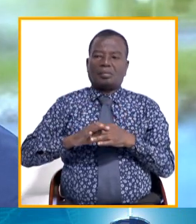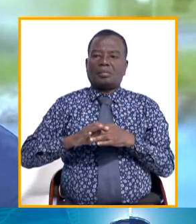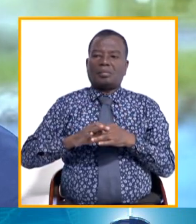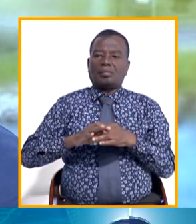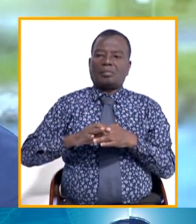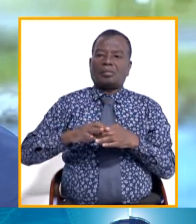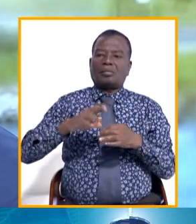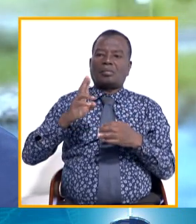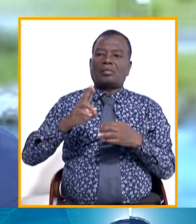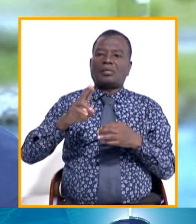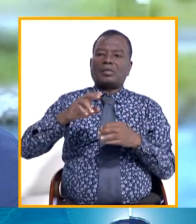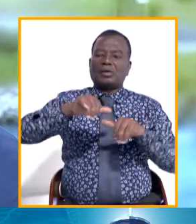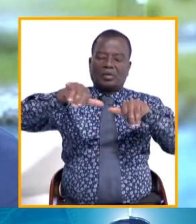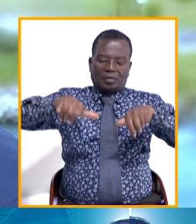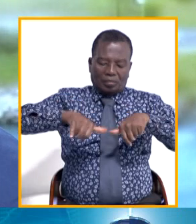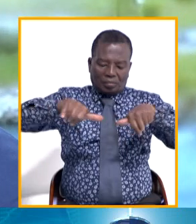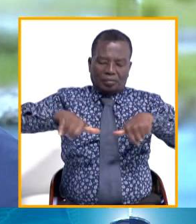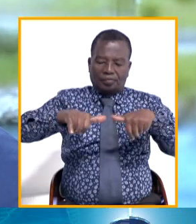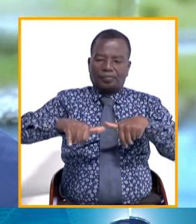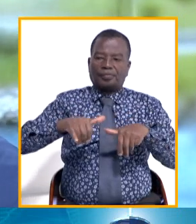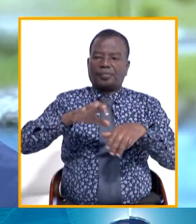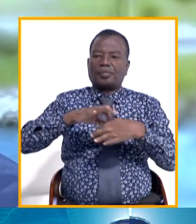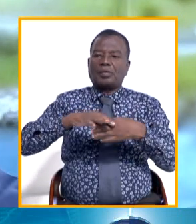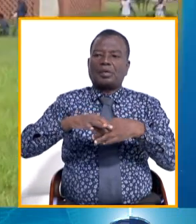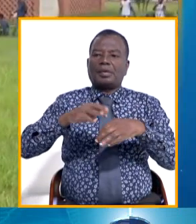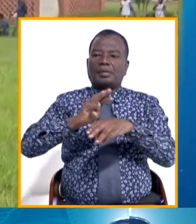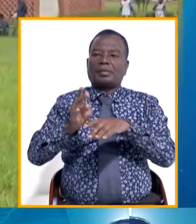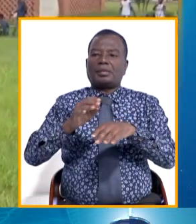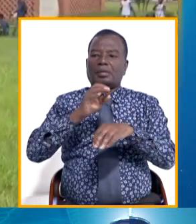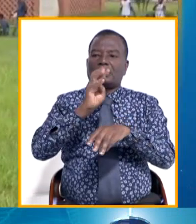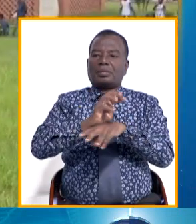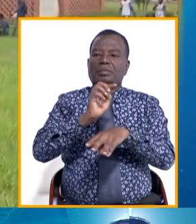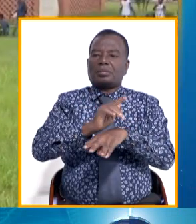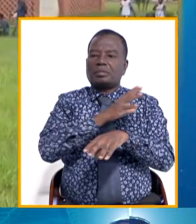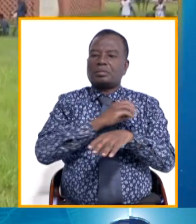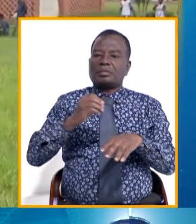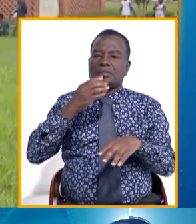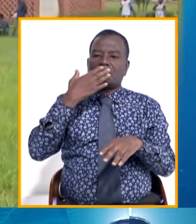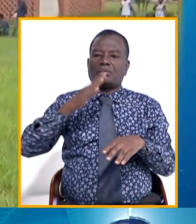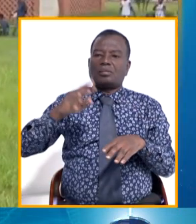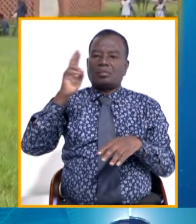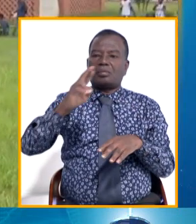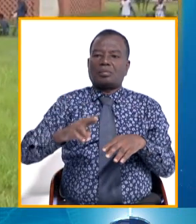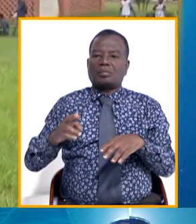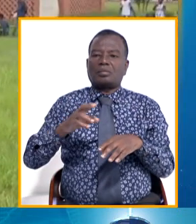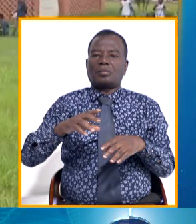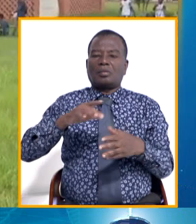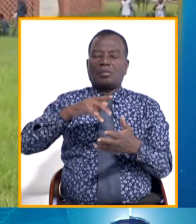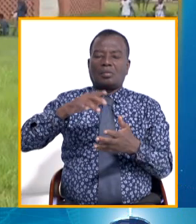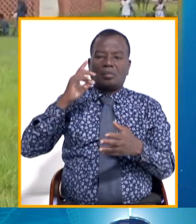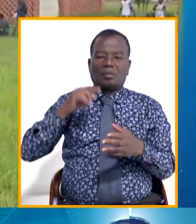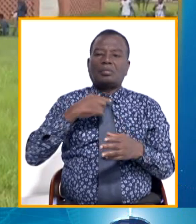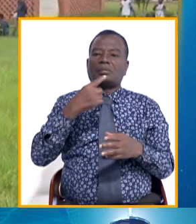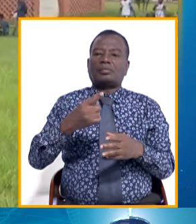Info et Sciences de la structure, de la matière et de la technologie. Qu'est-ce qui explique ces mauvais résultats? Les étudiants disent